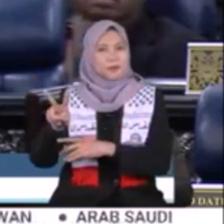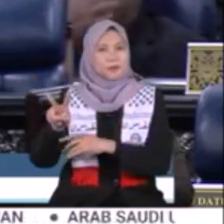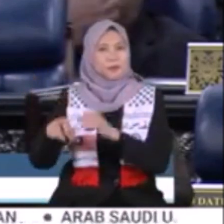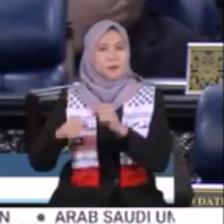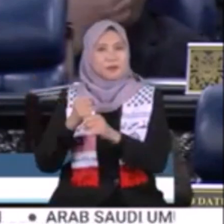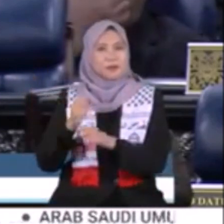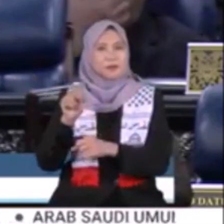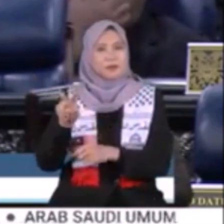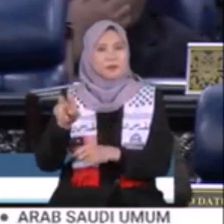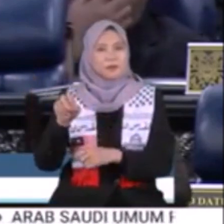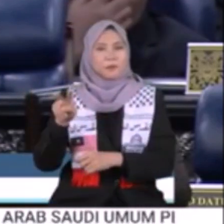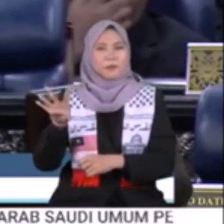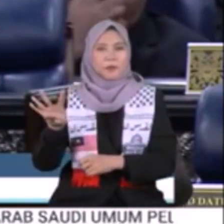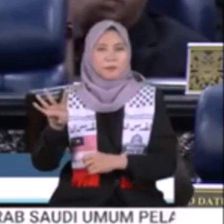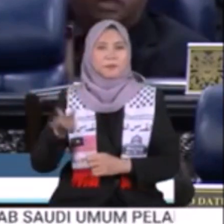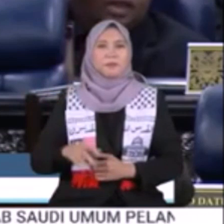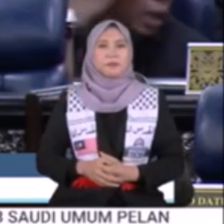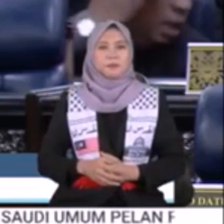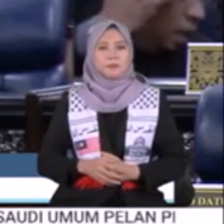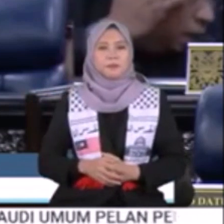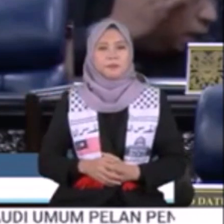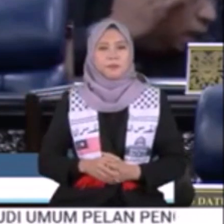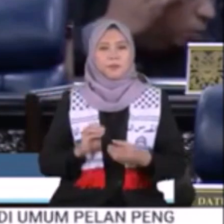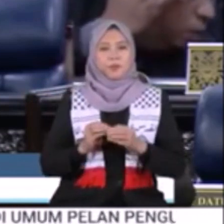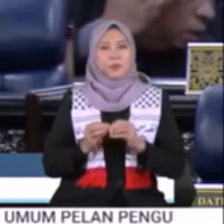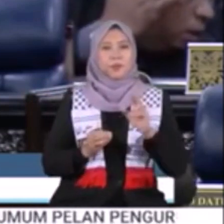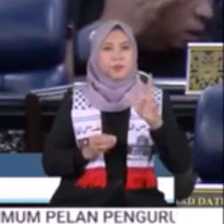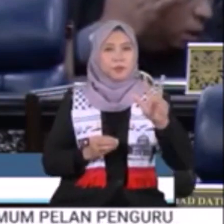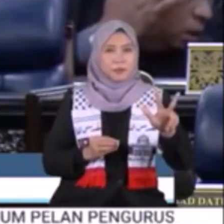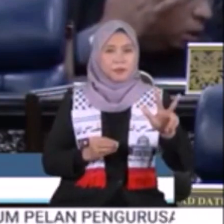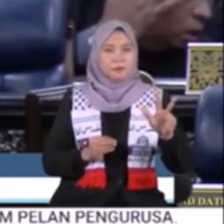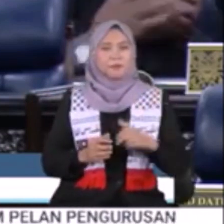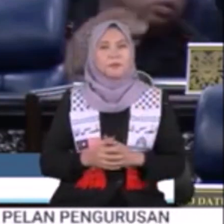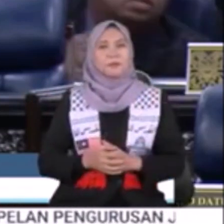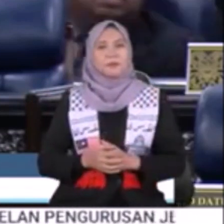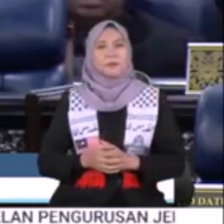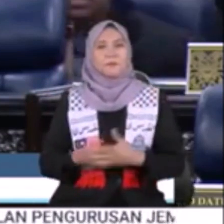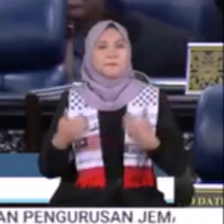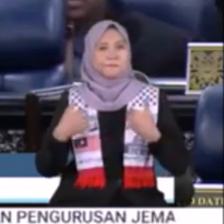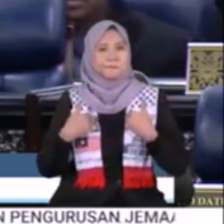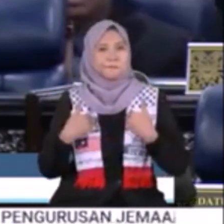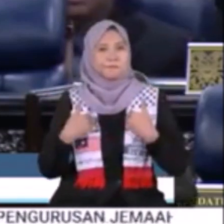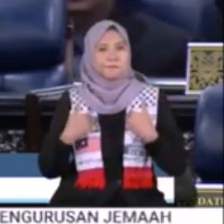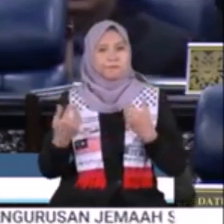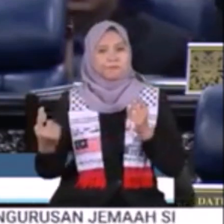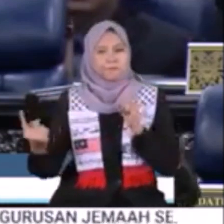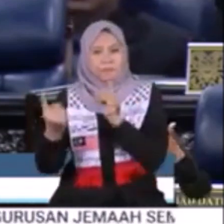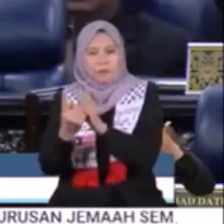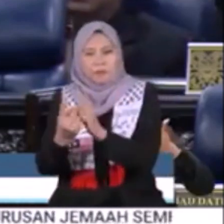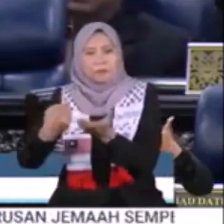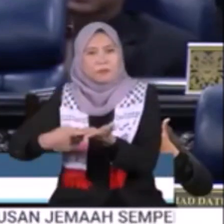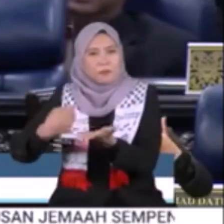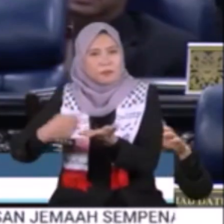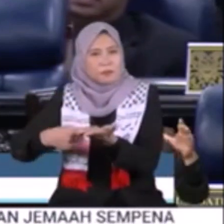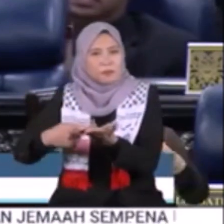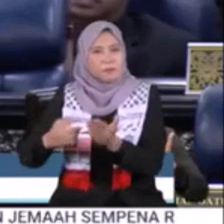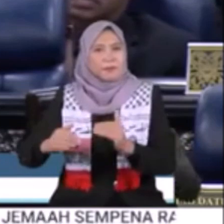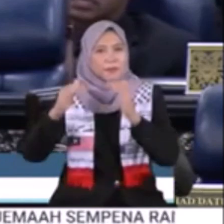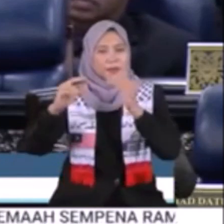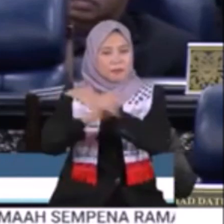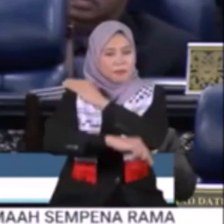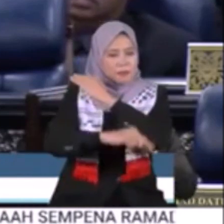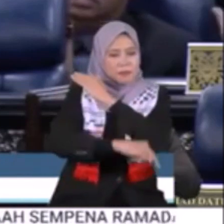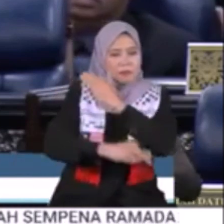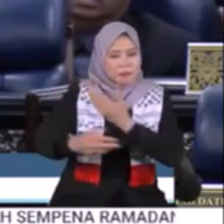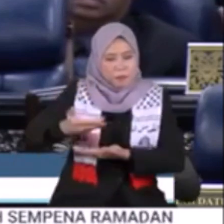tahun 2024. Yang ketiga, mengadakan beberapa siri perbincangan di peringkat negeri